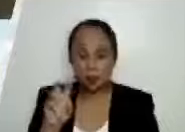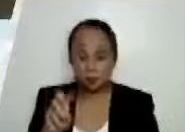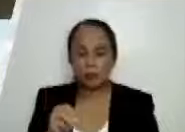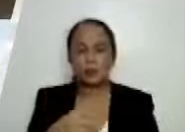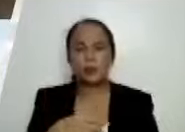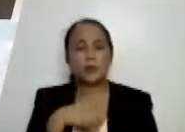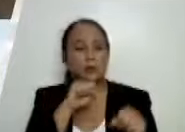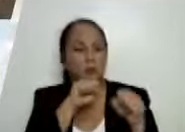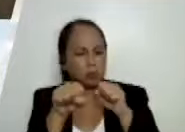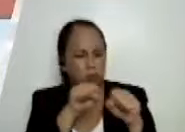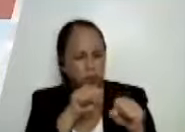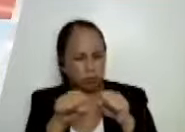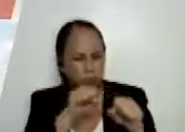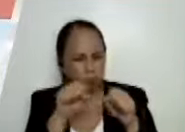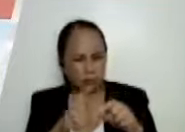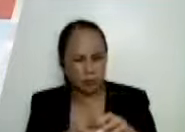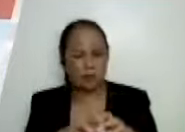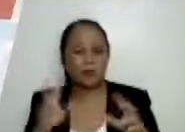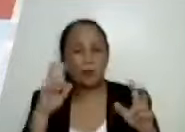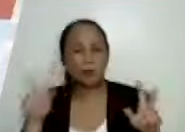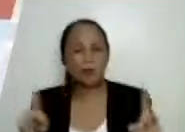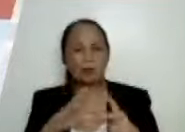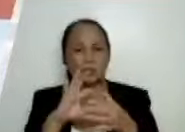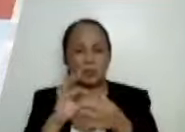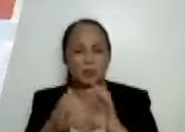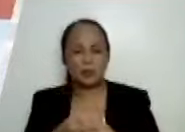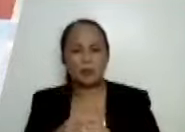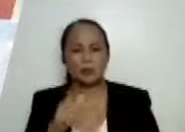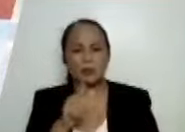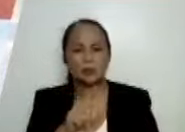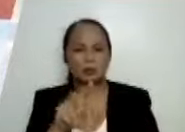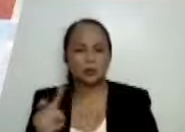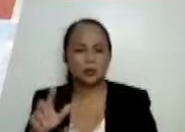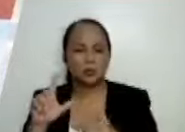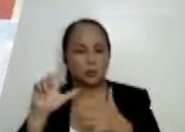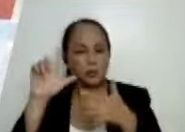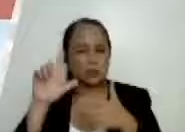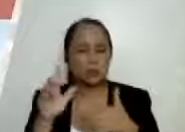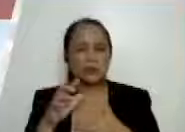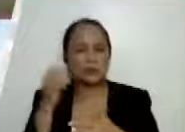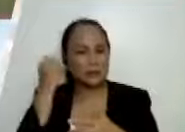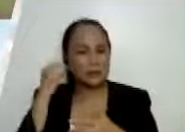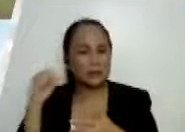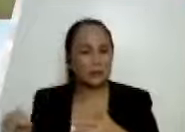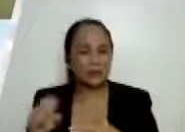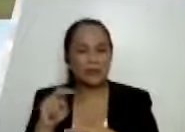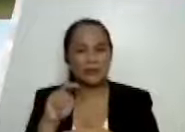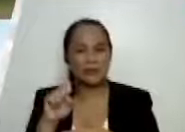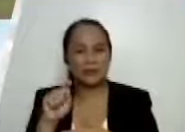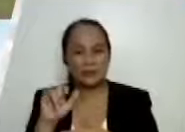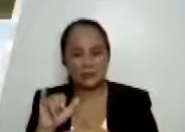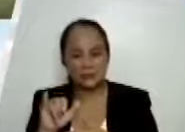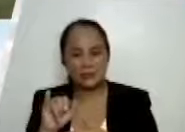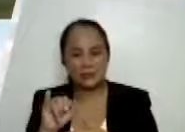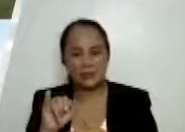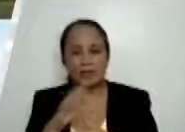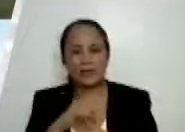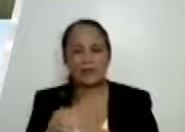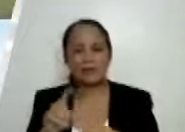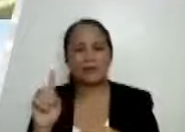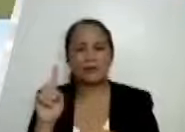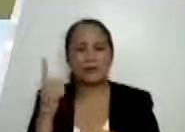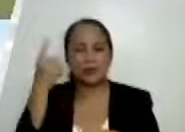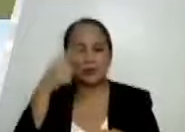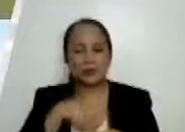Paris Olympics. Sina 2020 Tokyo Olympics silver medalist Nesty Peteso at si first-time Olympian